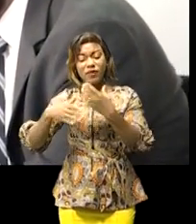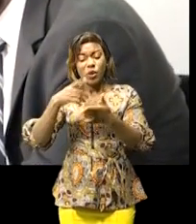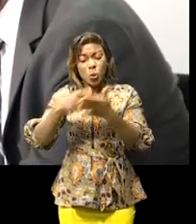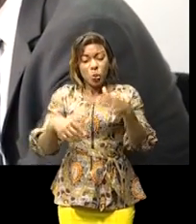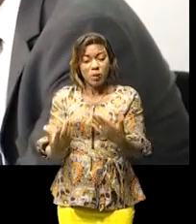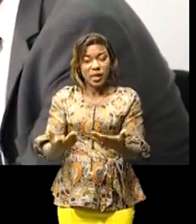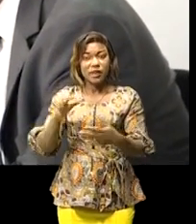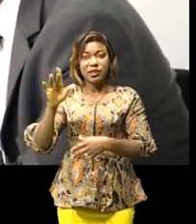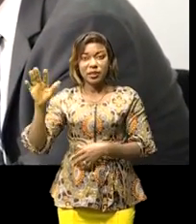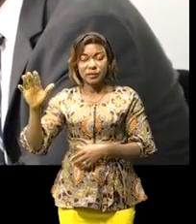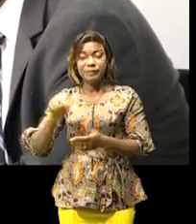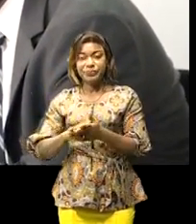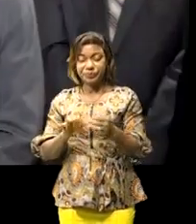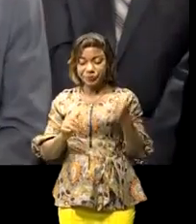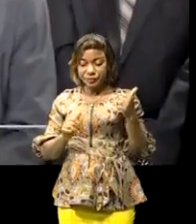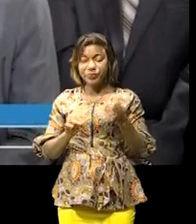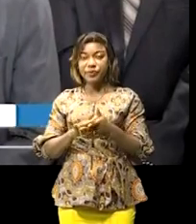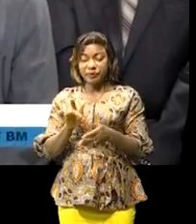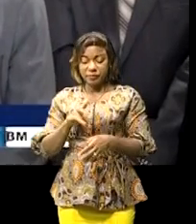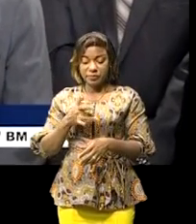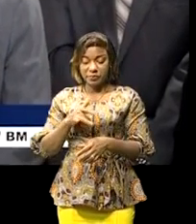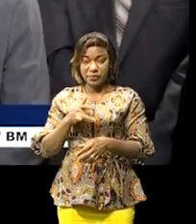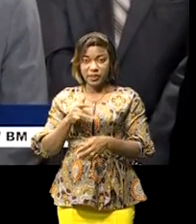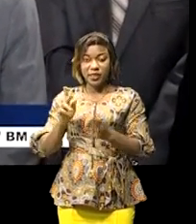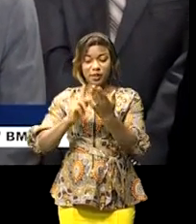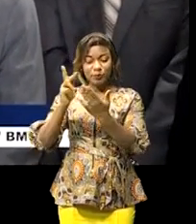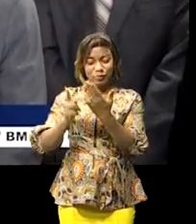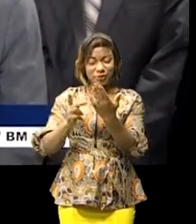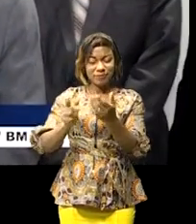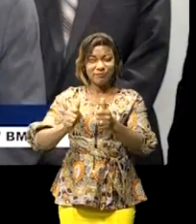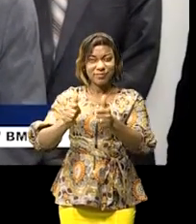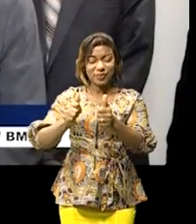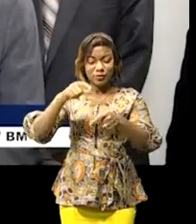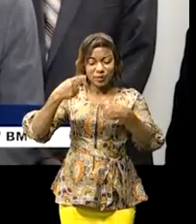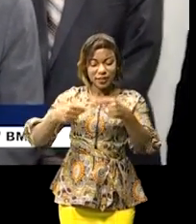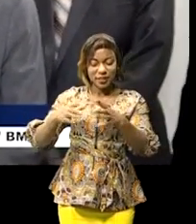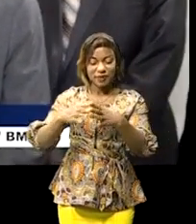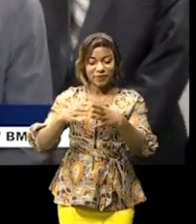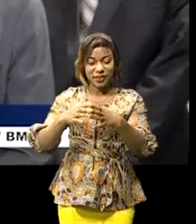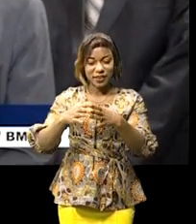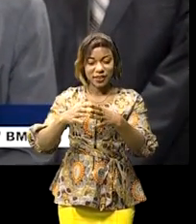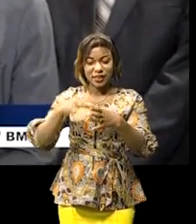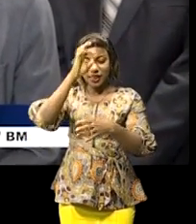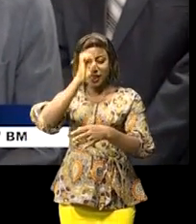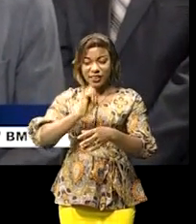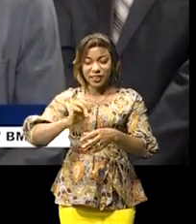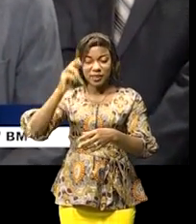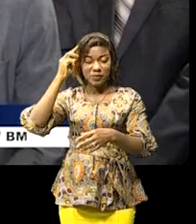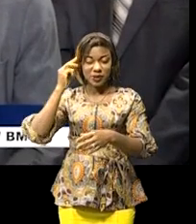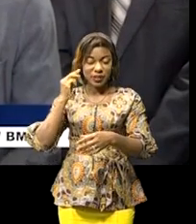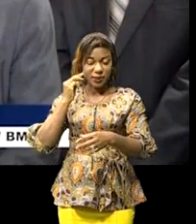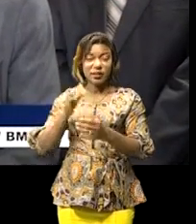Kinshasa. Nous avons présenté le projet un peu généralement et discuté un peu avec son excellence autour du projet.